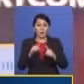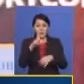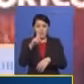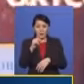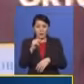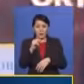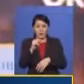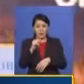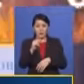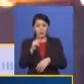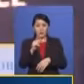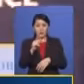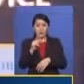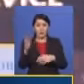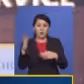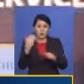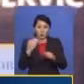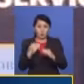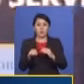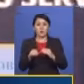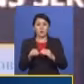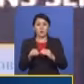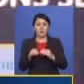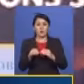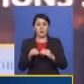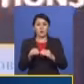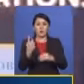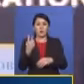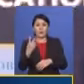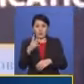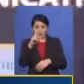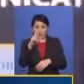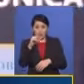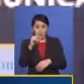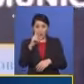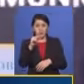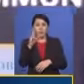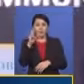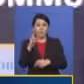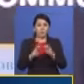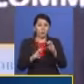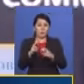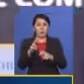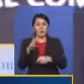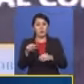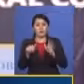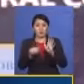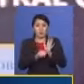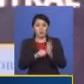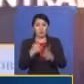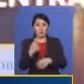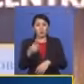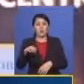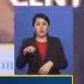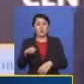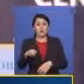арасындағы шығындар тоқталды. Жалпы екі құс фермасында барлығы 361 мың құс